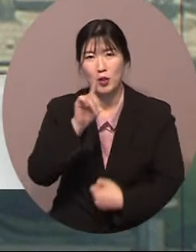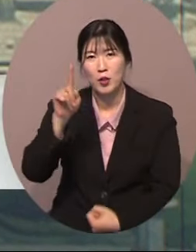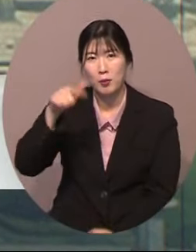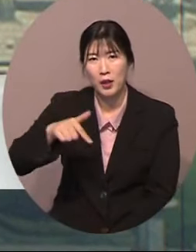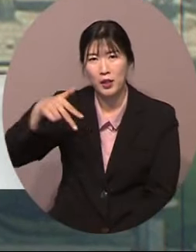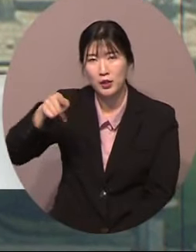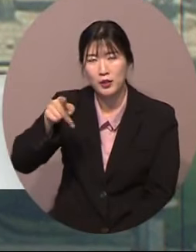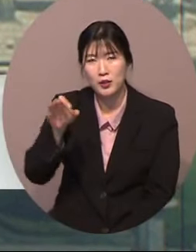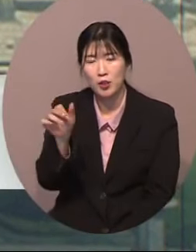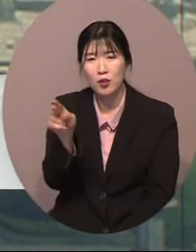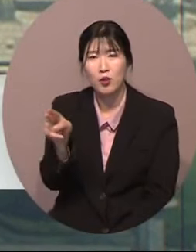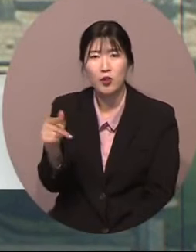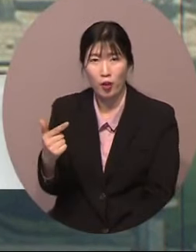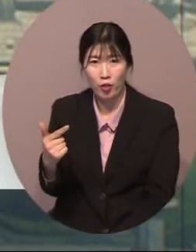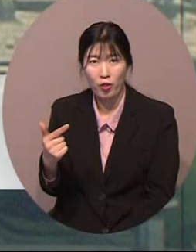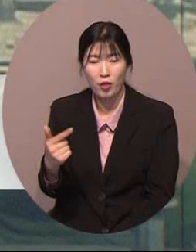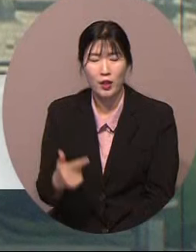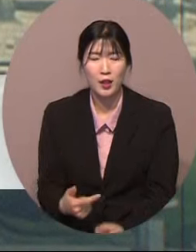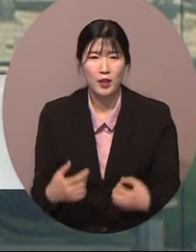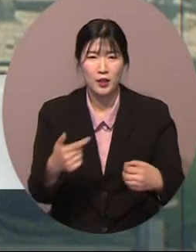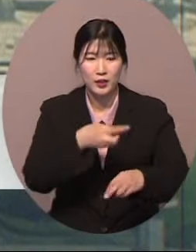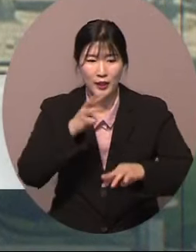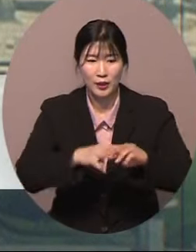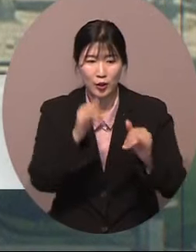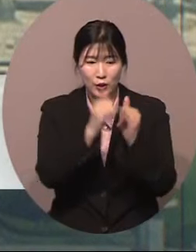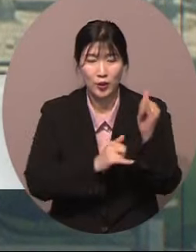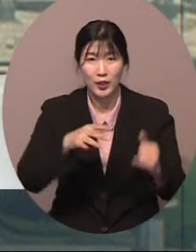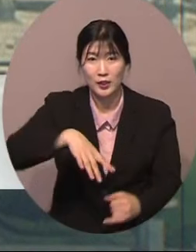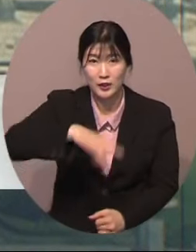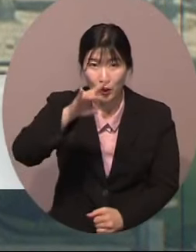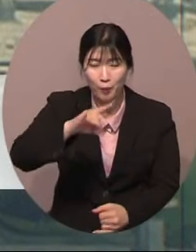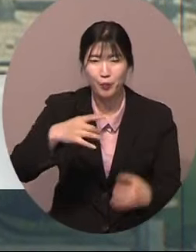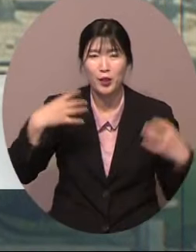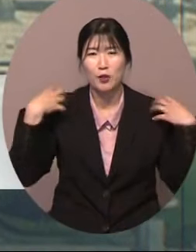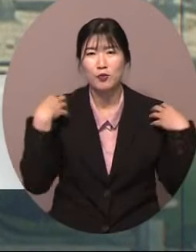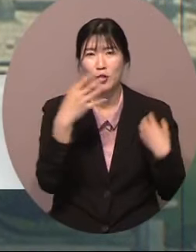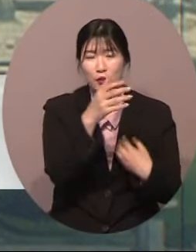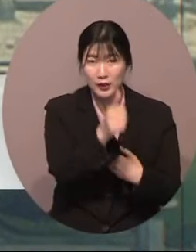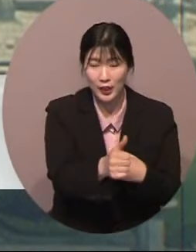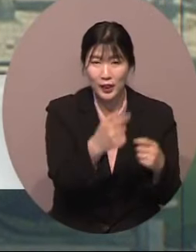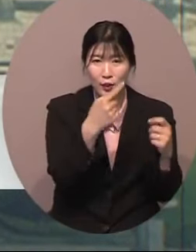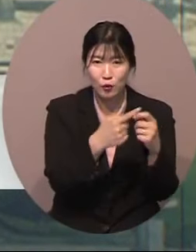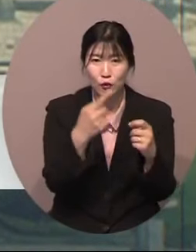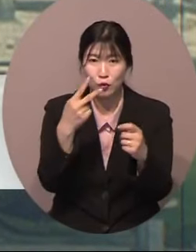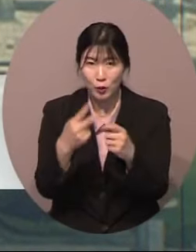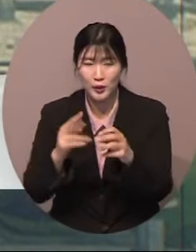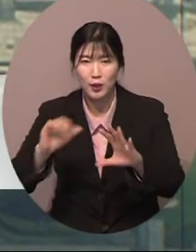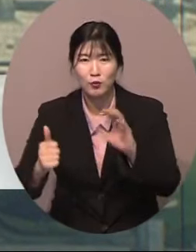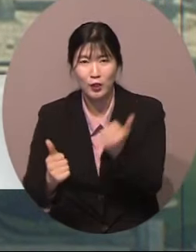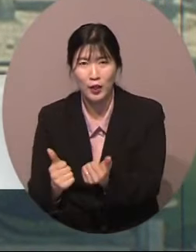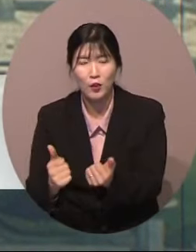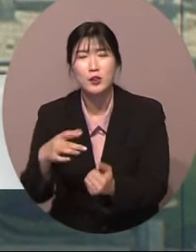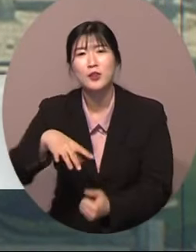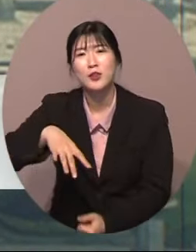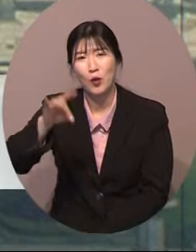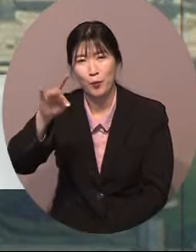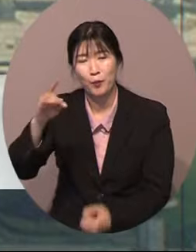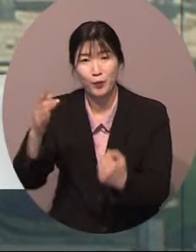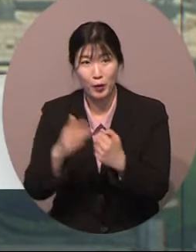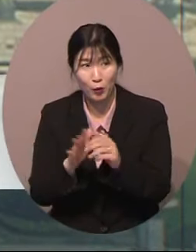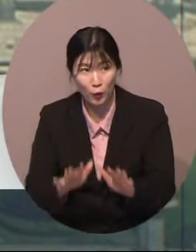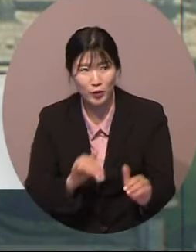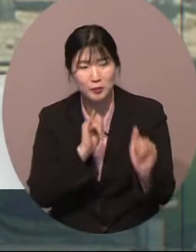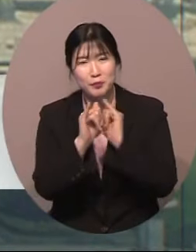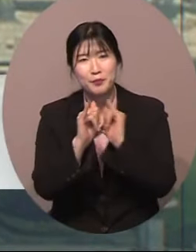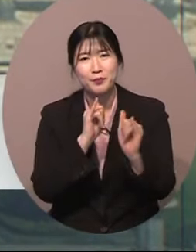있니다 대전 최초 여성 구청장에 이어 최초 여성 국회의원 타이틀까지 거머진 박 당선인을 박선진